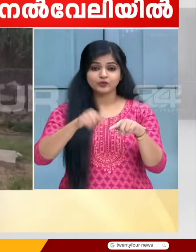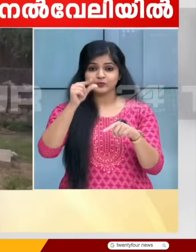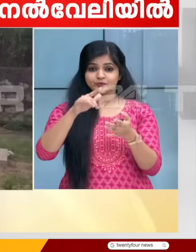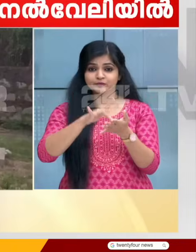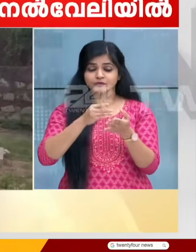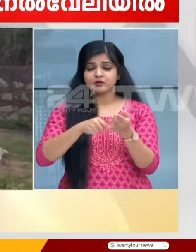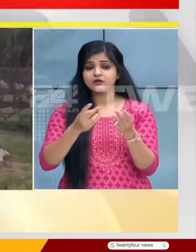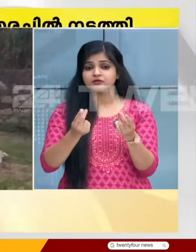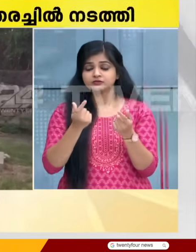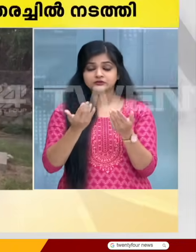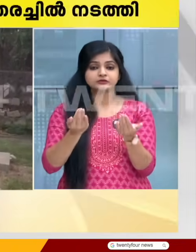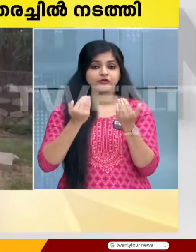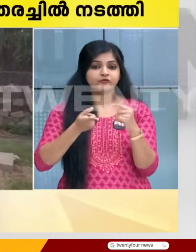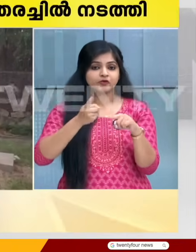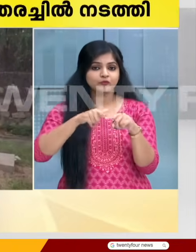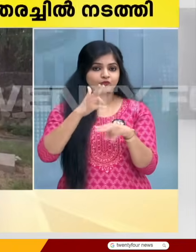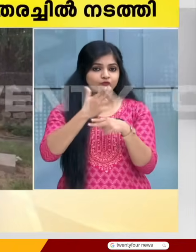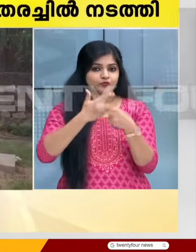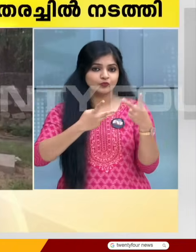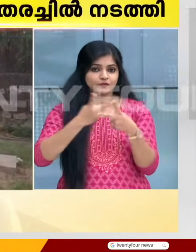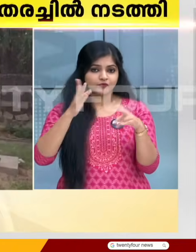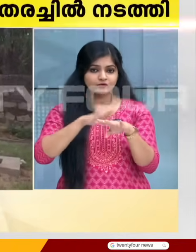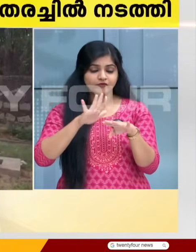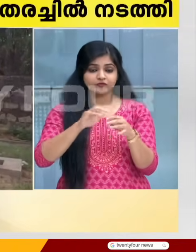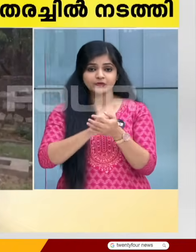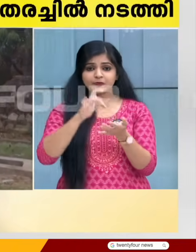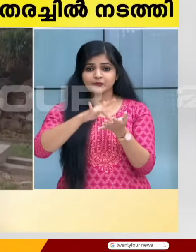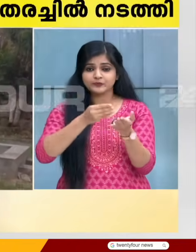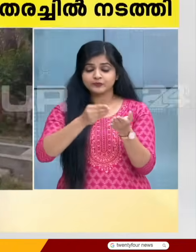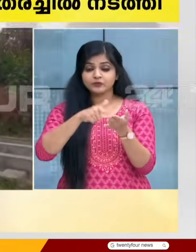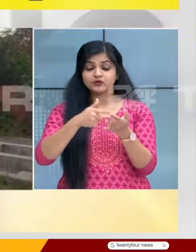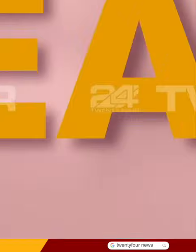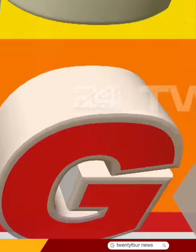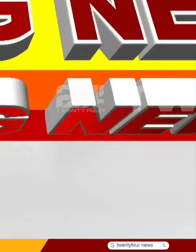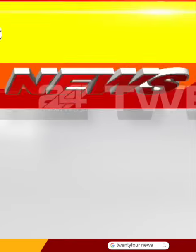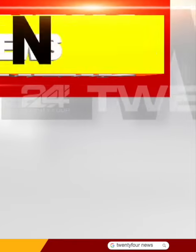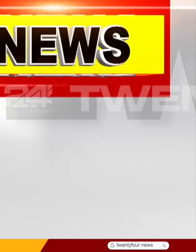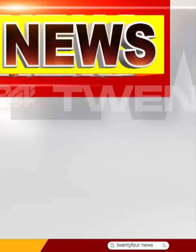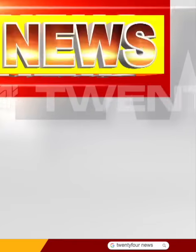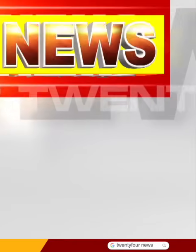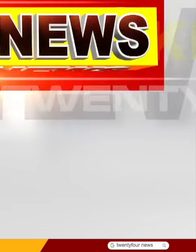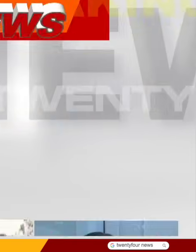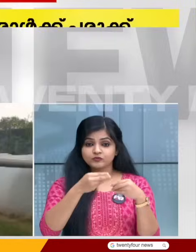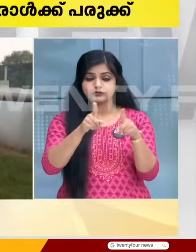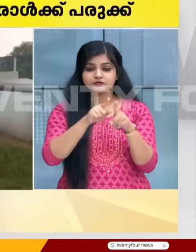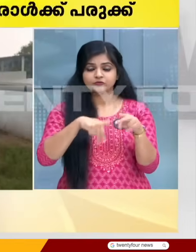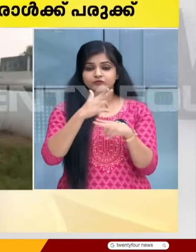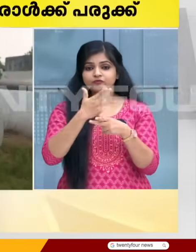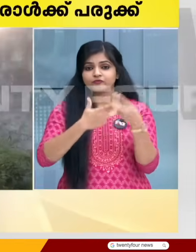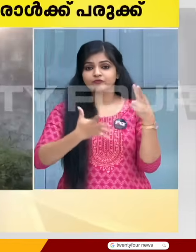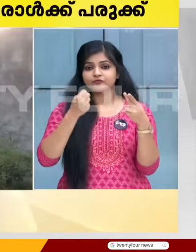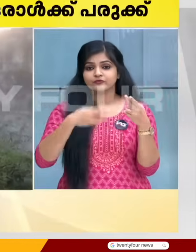തലനാരിഴയ്ക്ക് രക്ഷപ്പെടുന്നതിന്റെ ദൃശ്യങ്ങളും പുറത്തു വന്നു. പ്രദേശവാസിയായ ഒരാളെ കരടി പിന്തുടർന്ന് ആക്രമിക്കാൻ ശ്രമിക്കുന്നതിന്റെ ദൃശ്യങ്ങളാണ് പുറത്തു വന്നത്. മുൻപ്